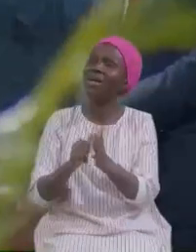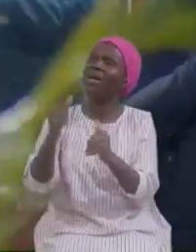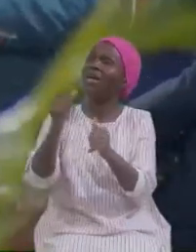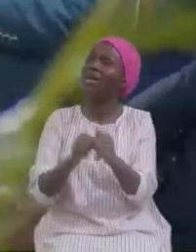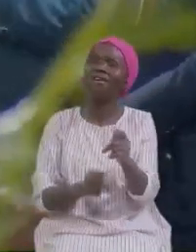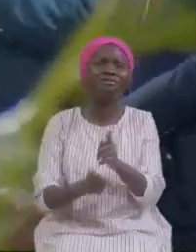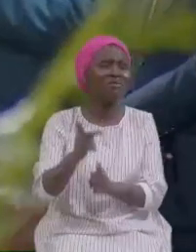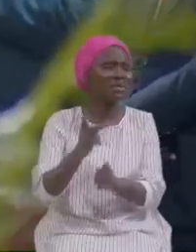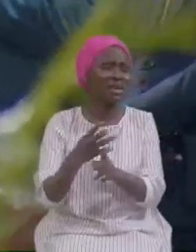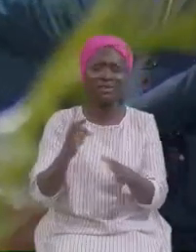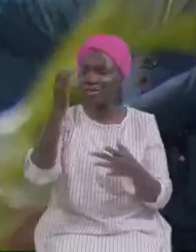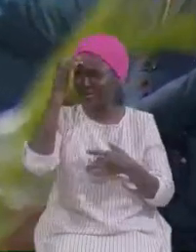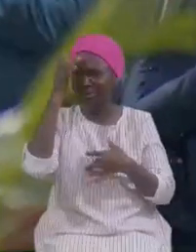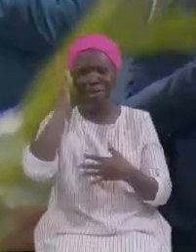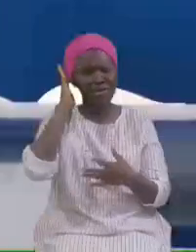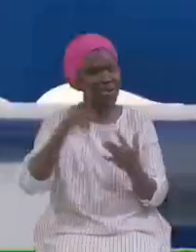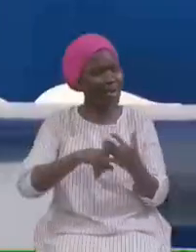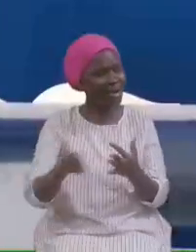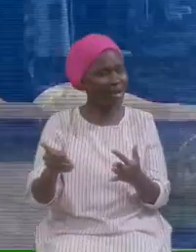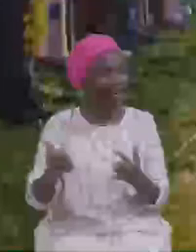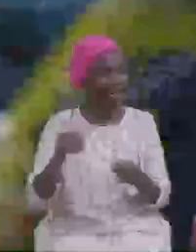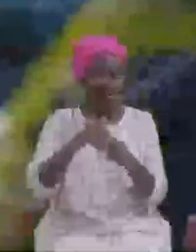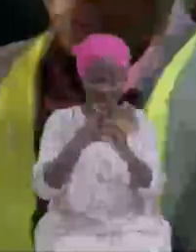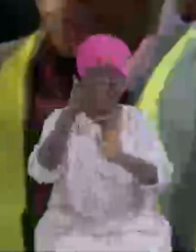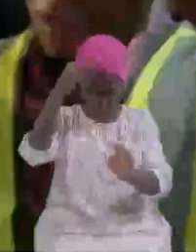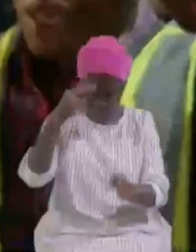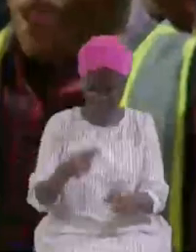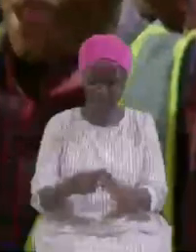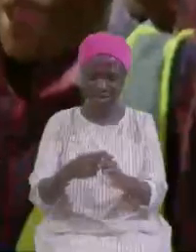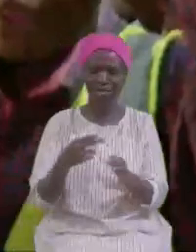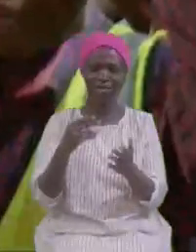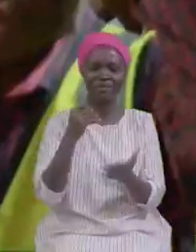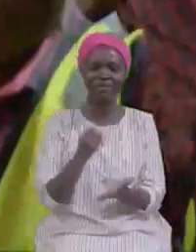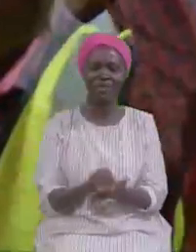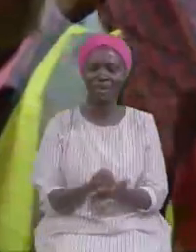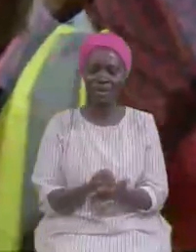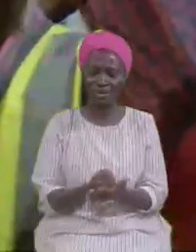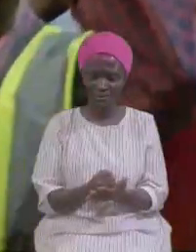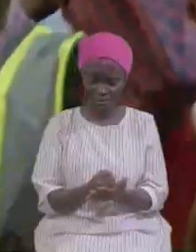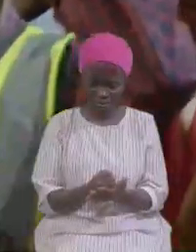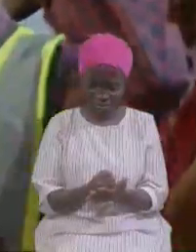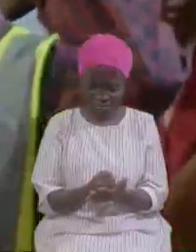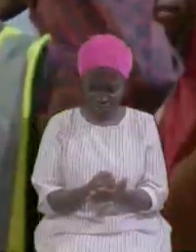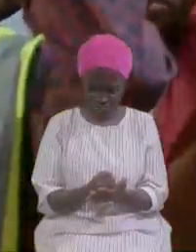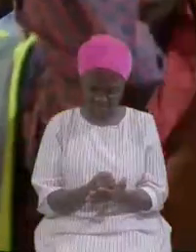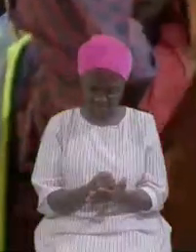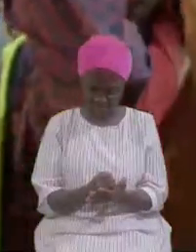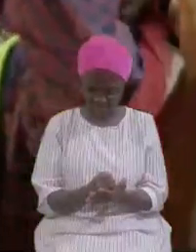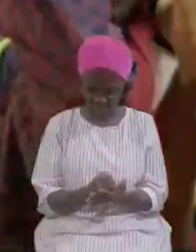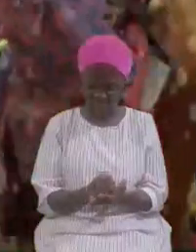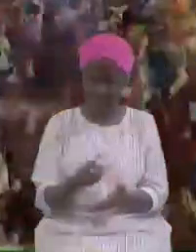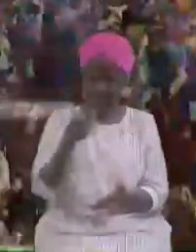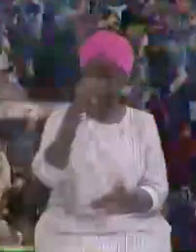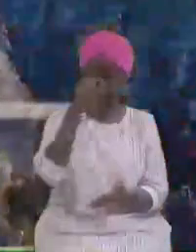toute forme de maladie disparaisse au nom de Jésus. Que les